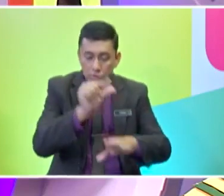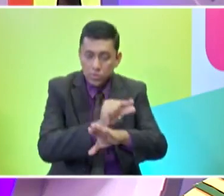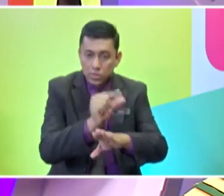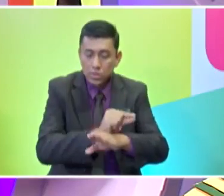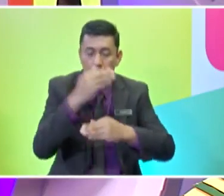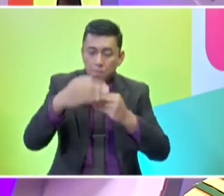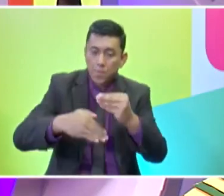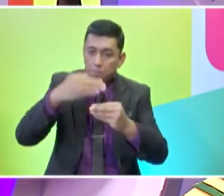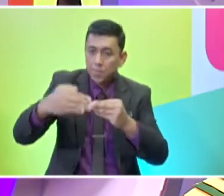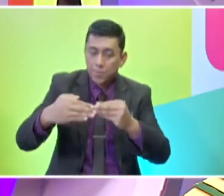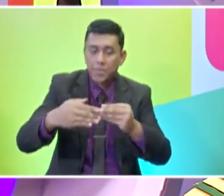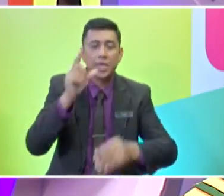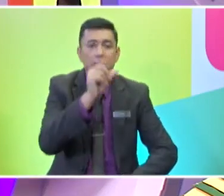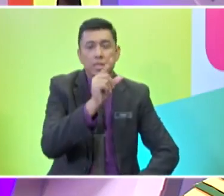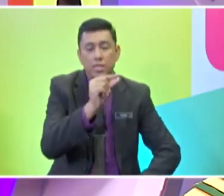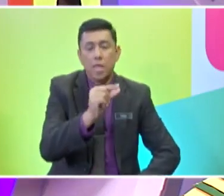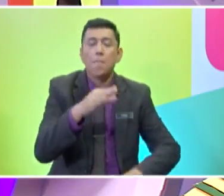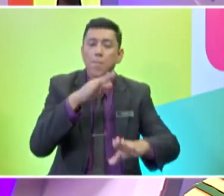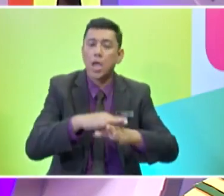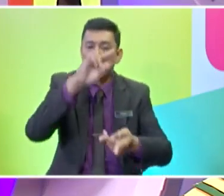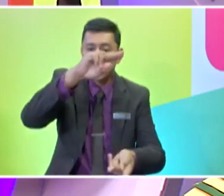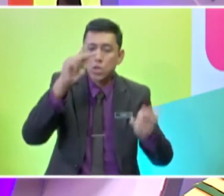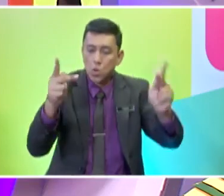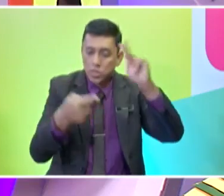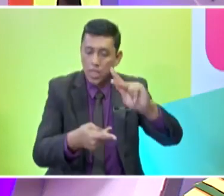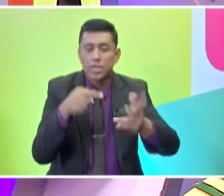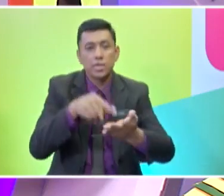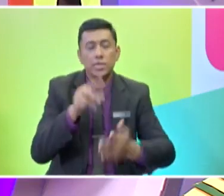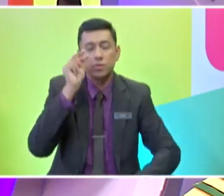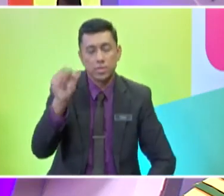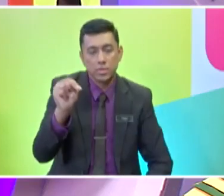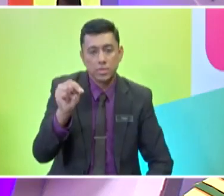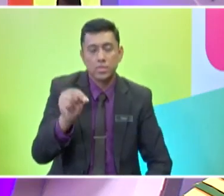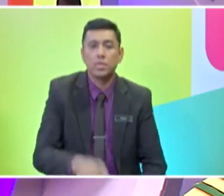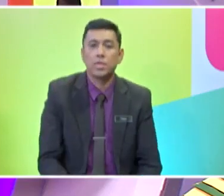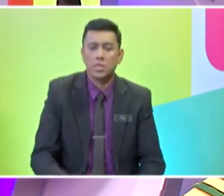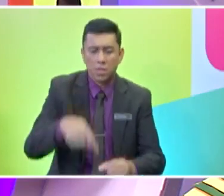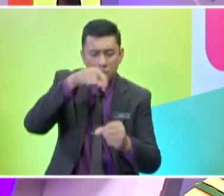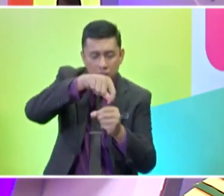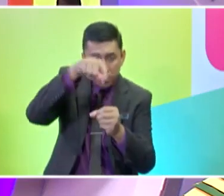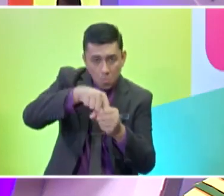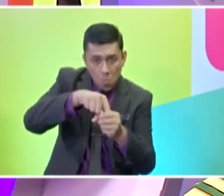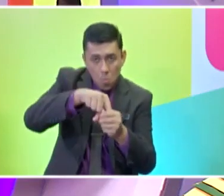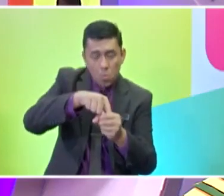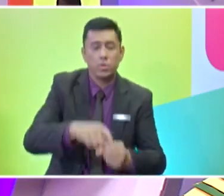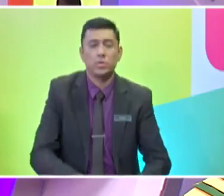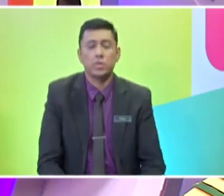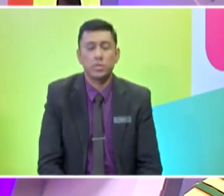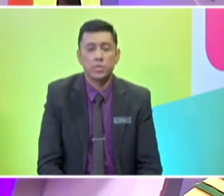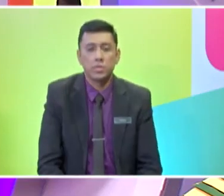dengan cara tanpa lem pada kota ini nanti jadi kita akan tebu ya seterusnya kita akan tebu Nah jadi